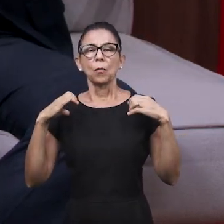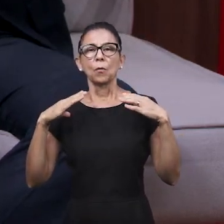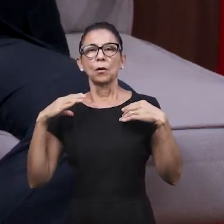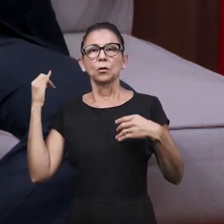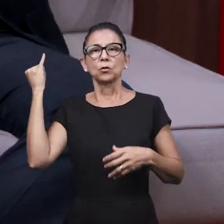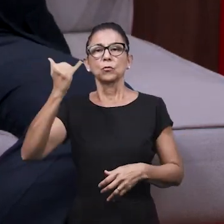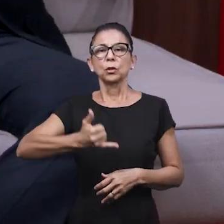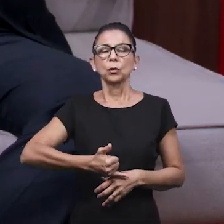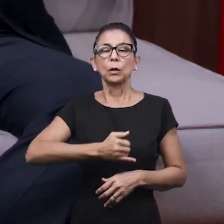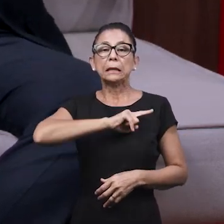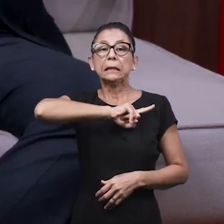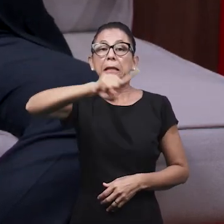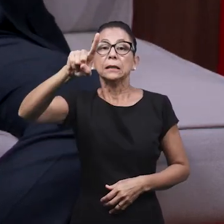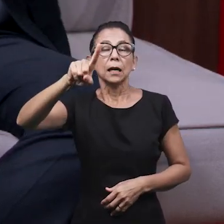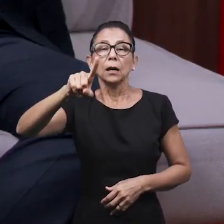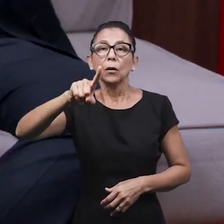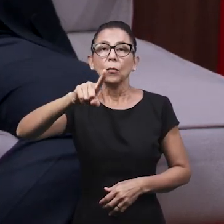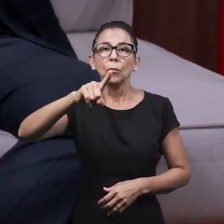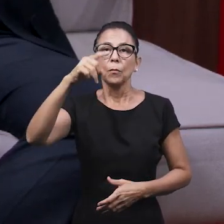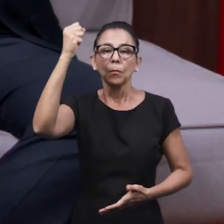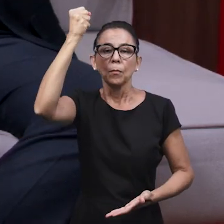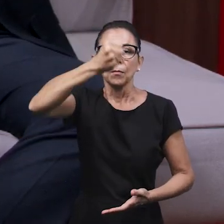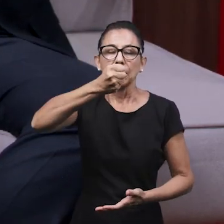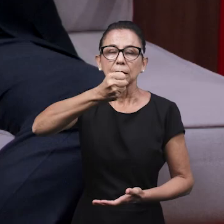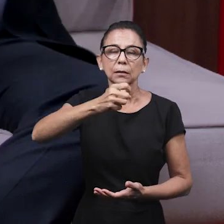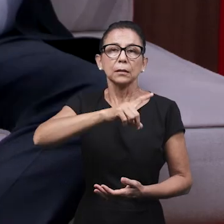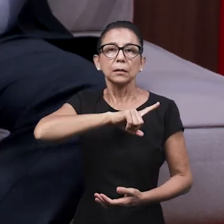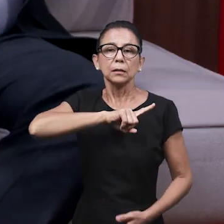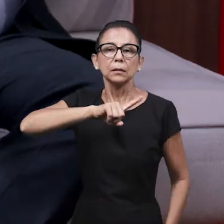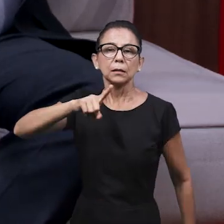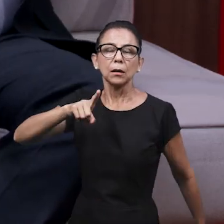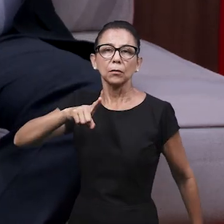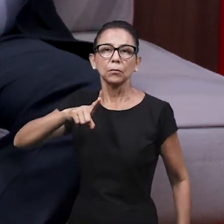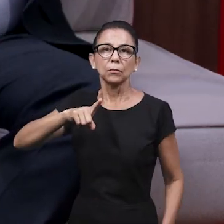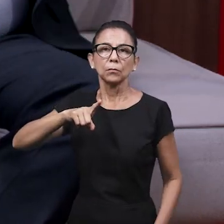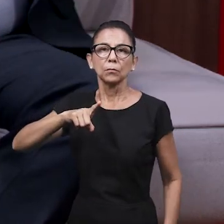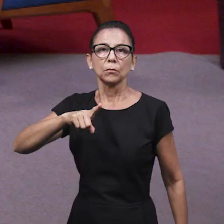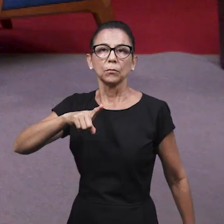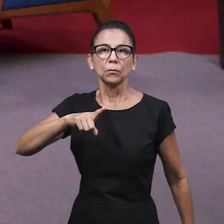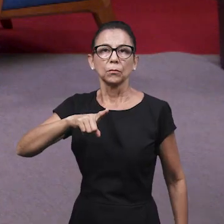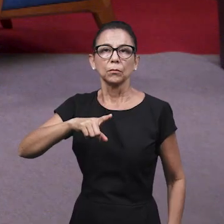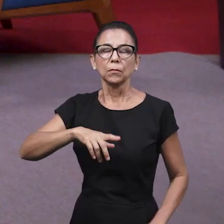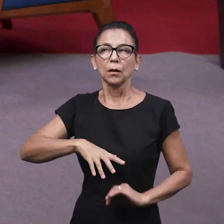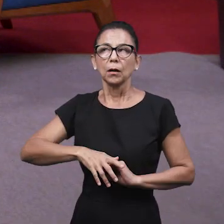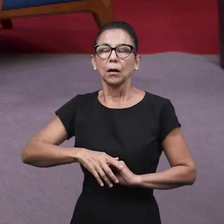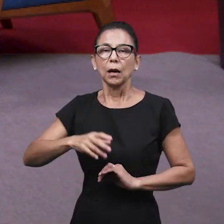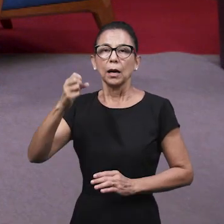devant Dieu. Et là, il a regardé derrière lui.